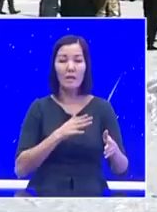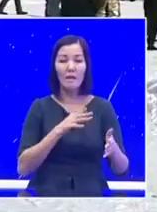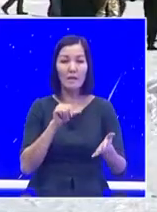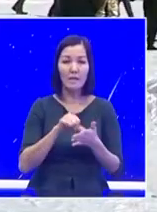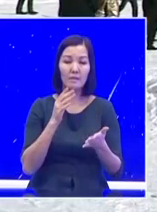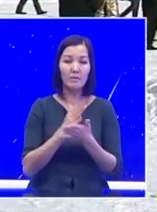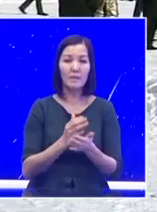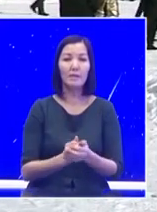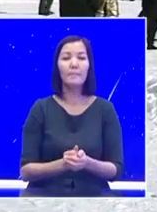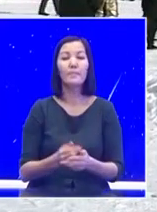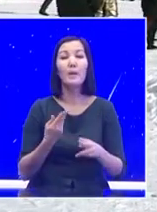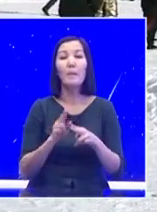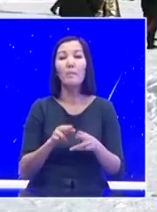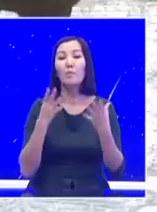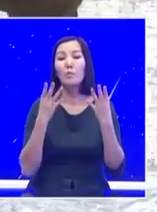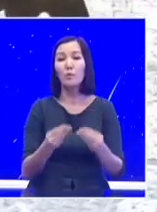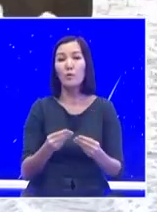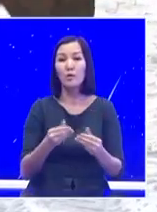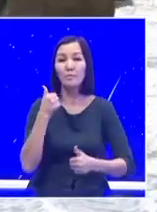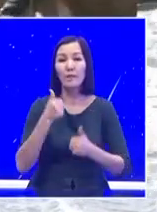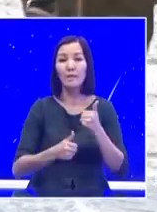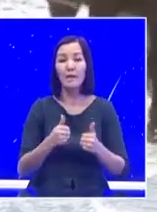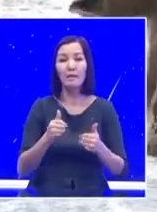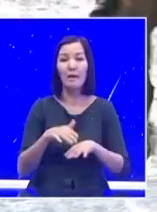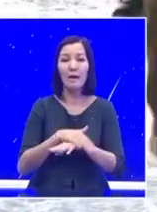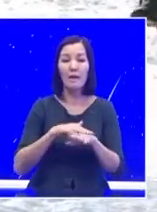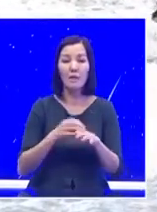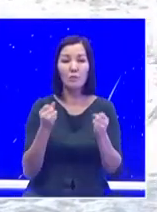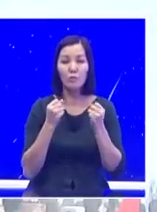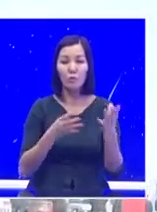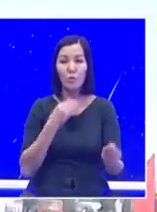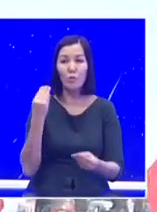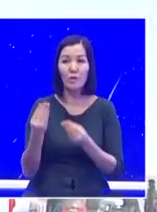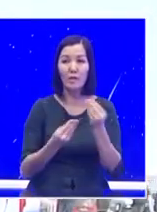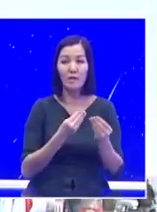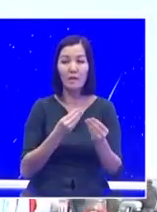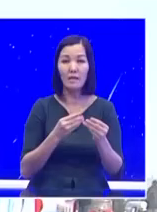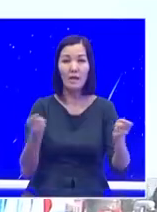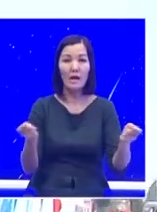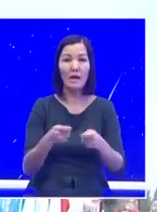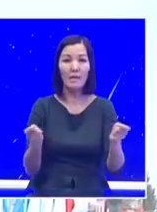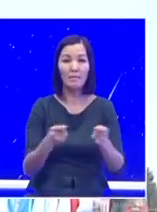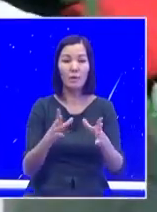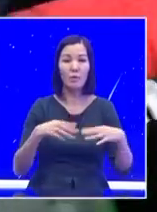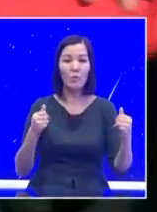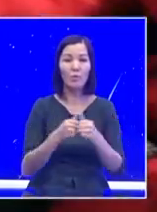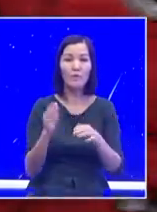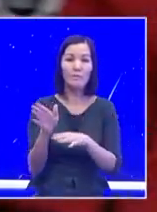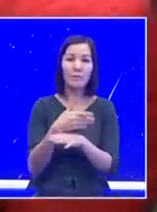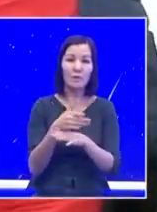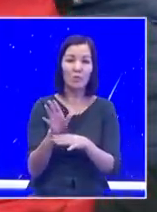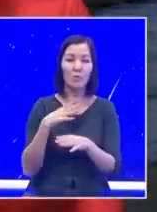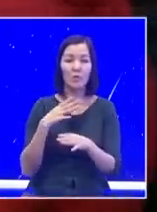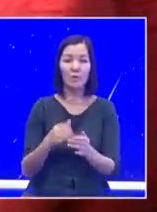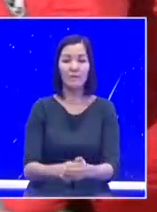жатыр. Бұл күні спартакиадаға келген халық тек спорттық ойындармен шектелген жоқ. Олар атқа мініп, отбасымен атшанада